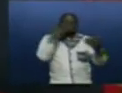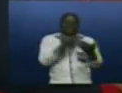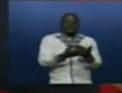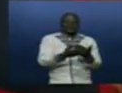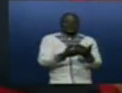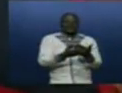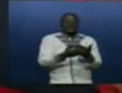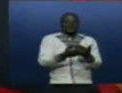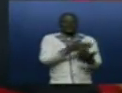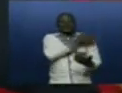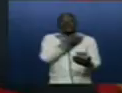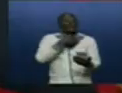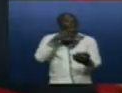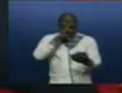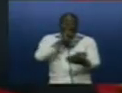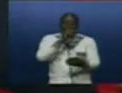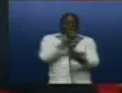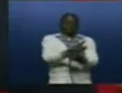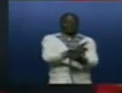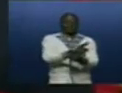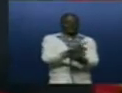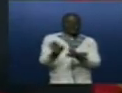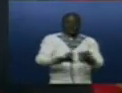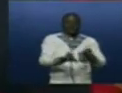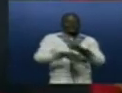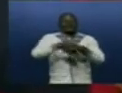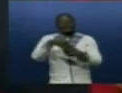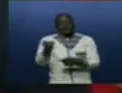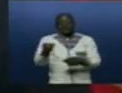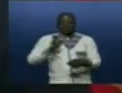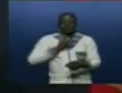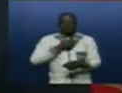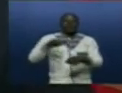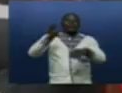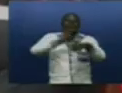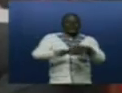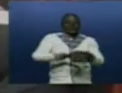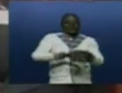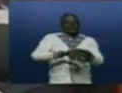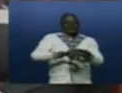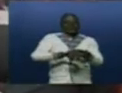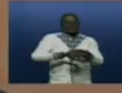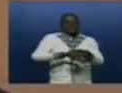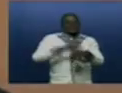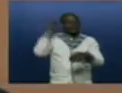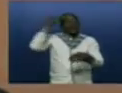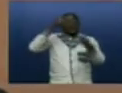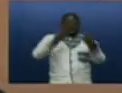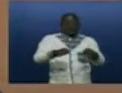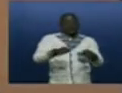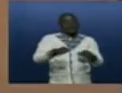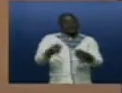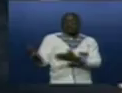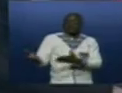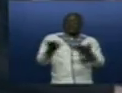et légitime, c'est de faire en sorte que nous nous mettions au-dessus de la mêlée. Et pour être au-dessus de la mêlée,